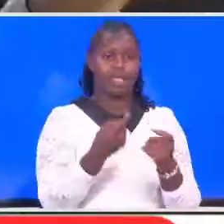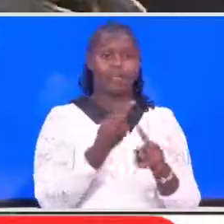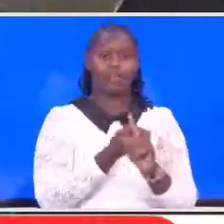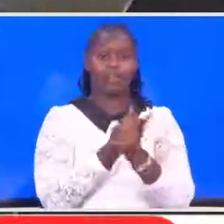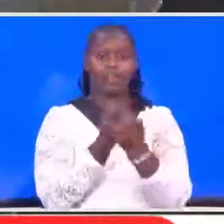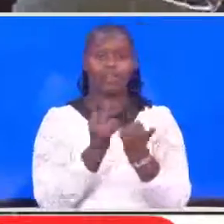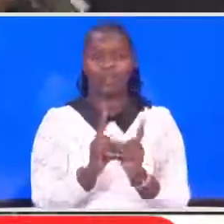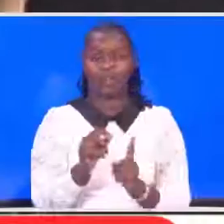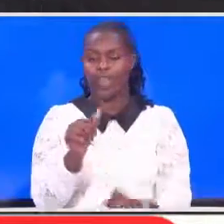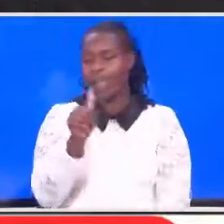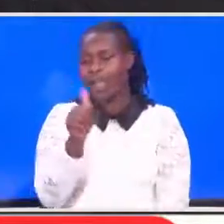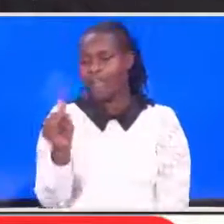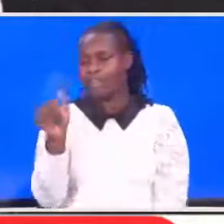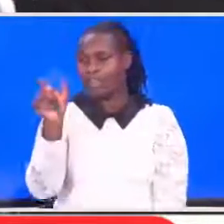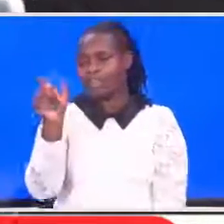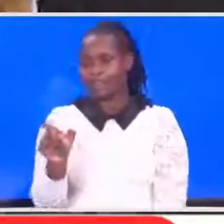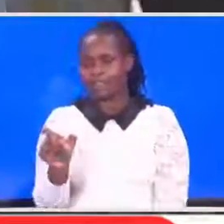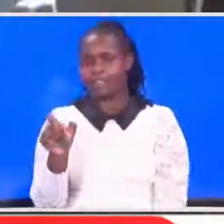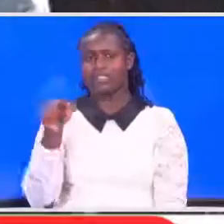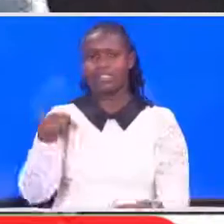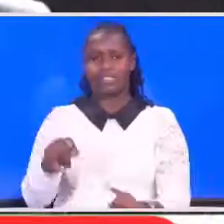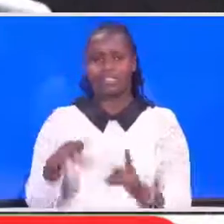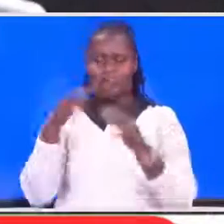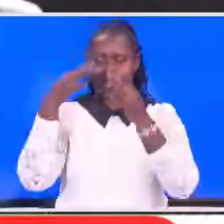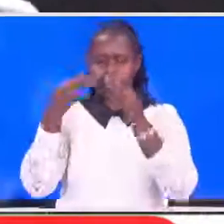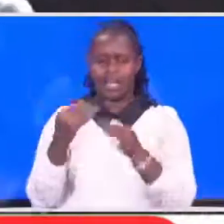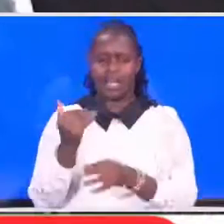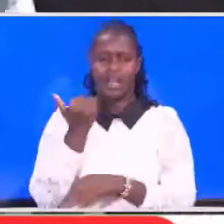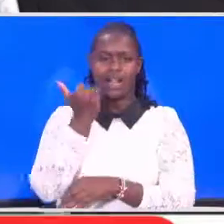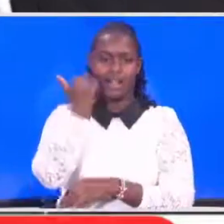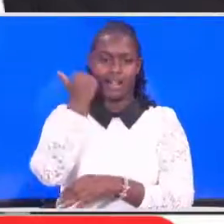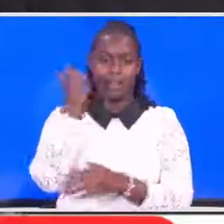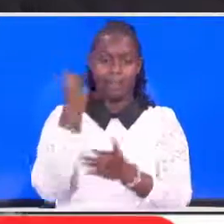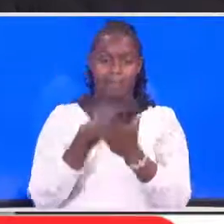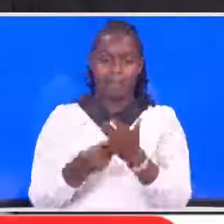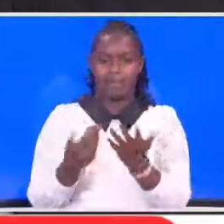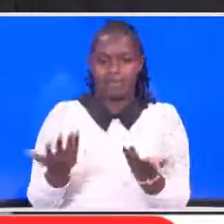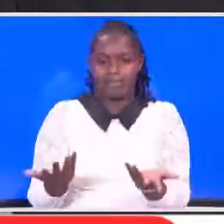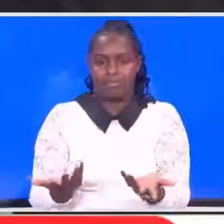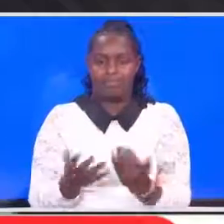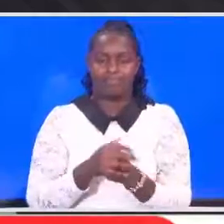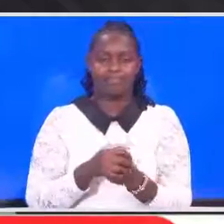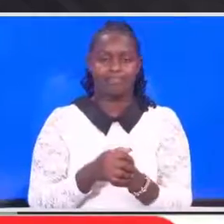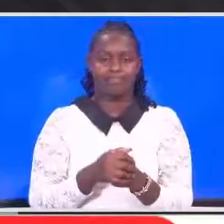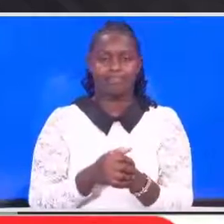mwingine anakaa kwako na fulani anaiba hiyo pesa anapeleka kwake.